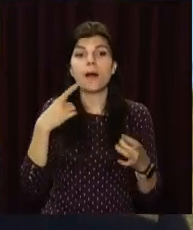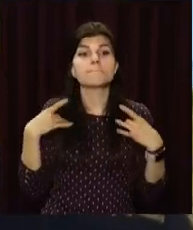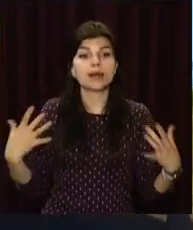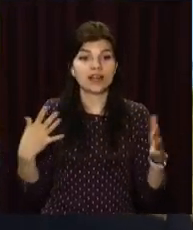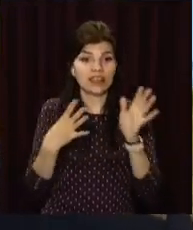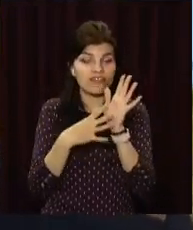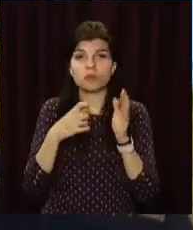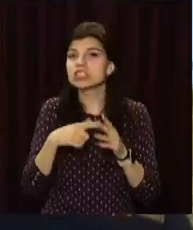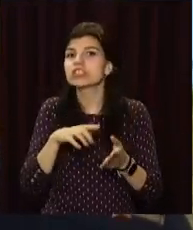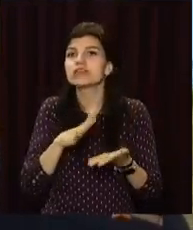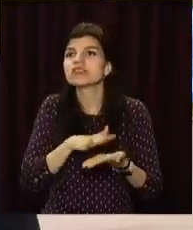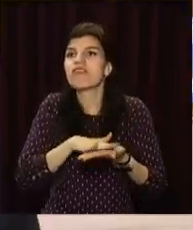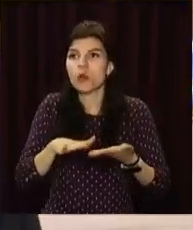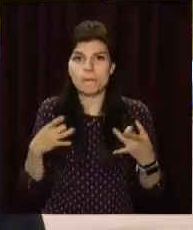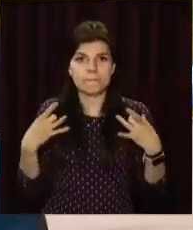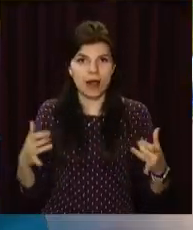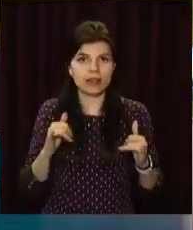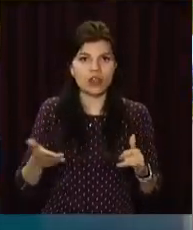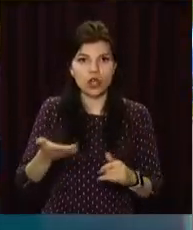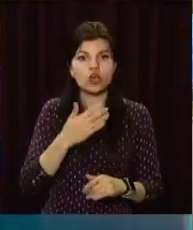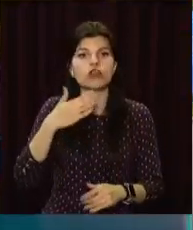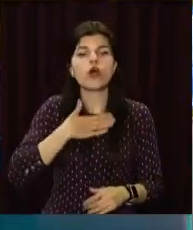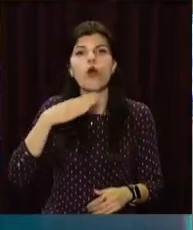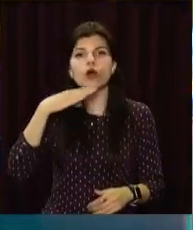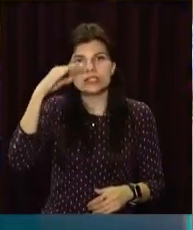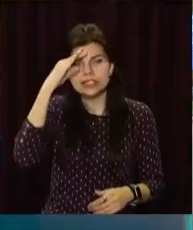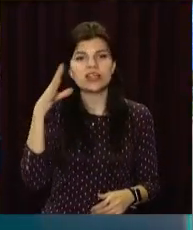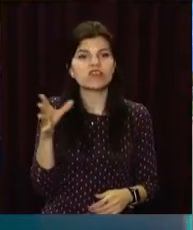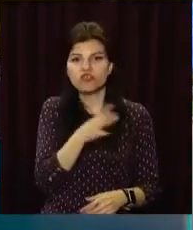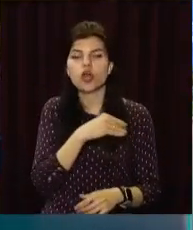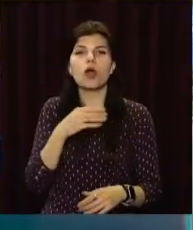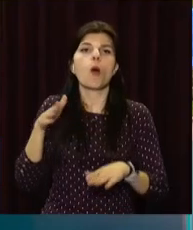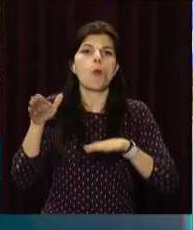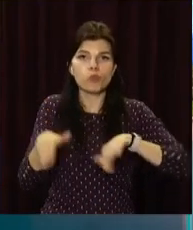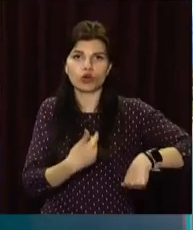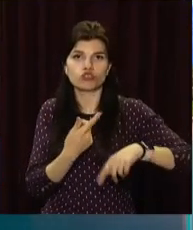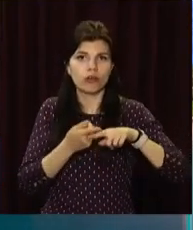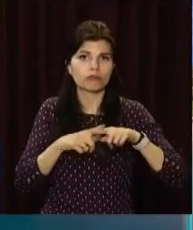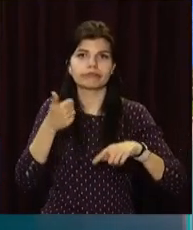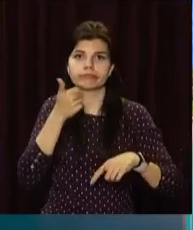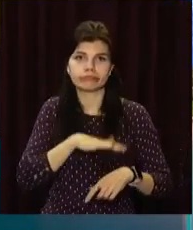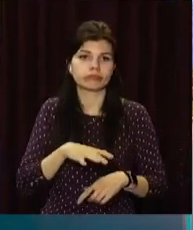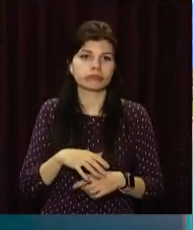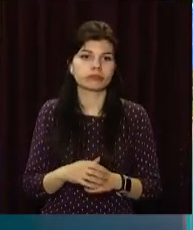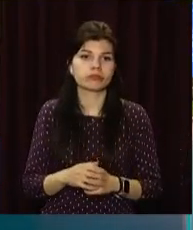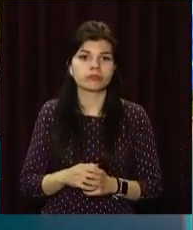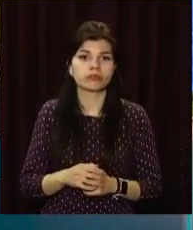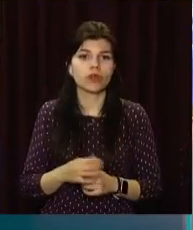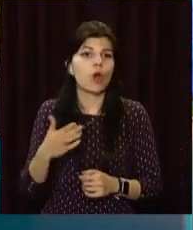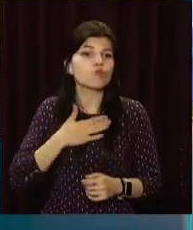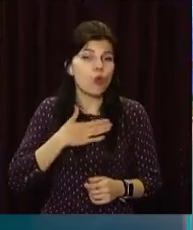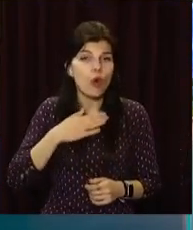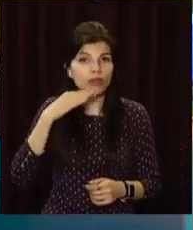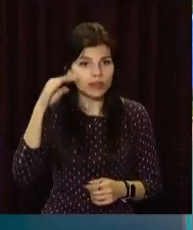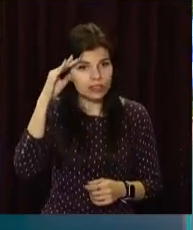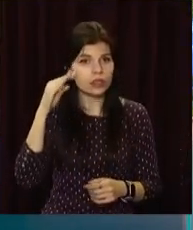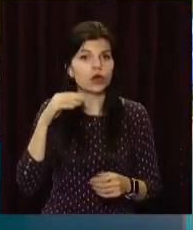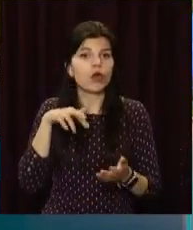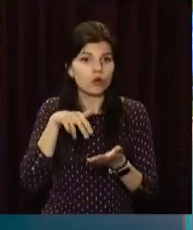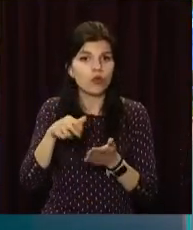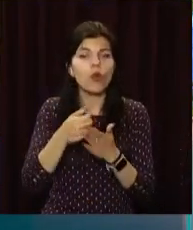святой праздник для всіх нас. Наші отці всі пройшли це горнило. Мой отец дійшов